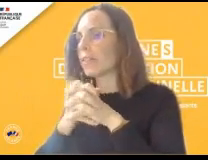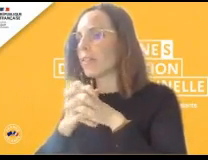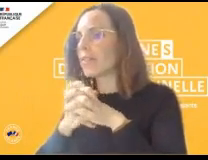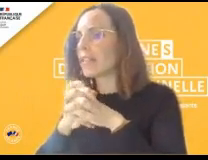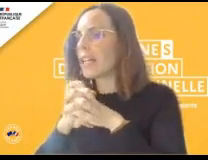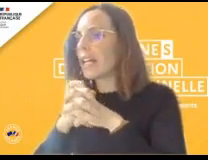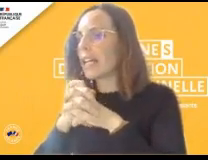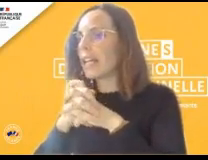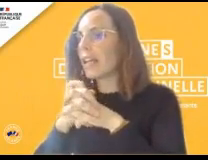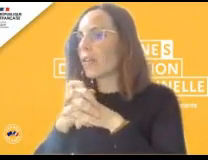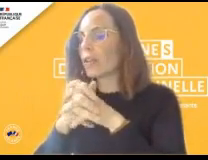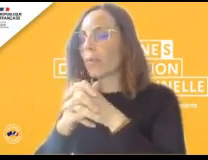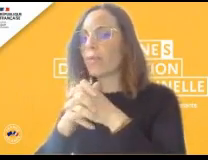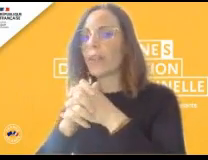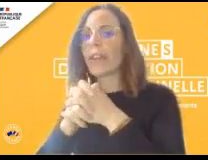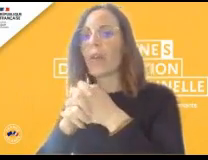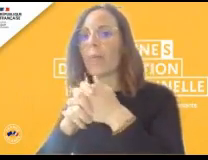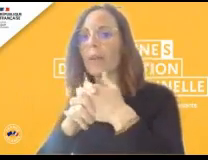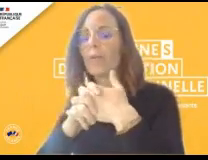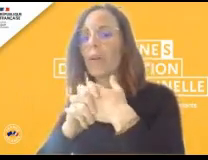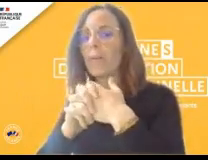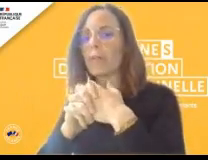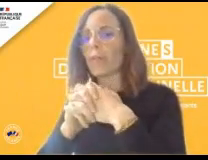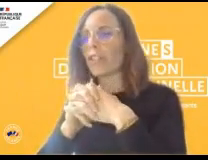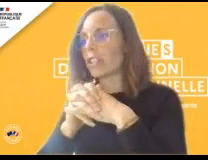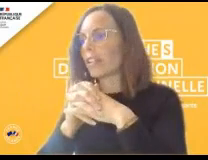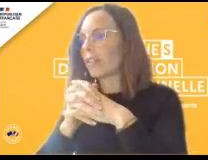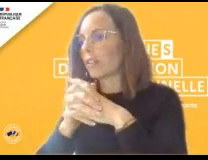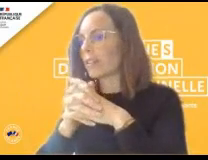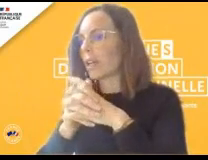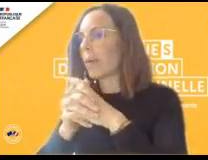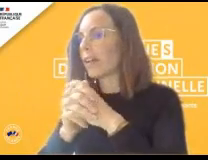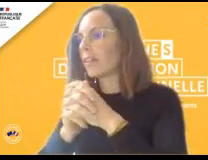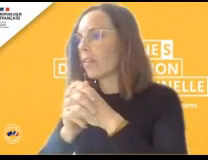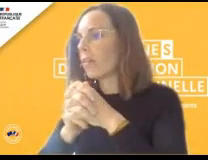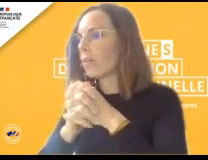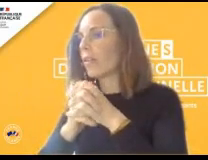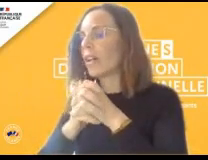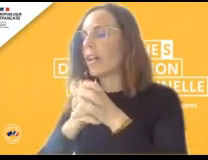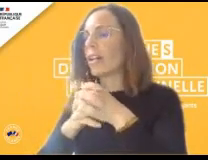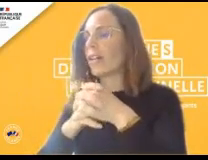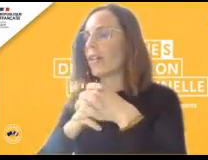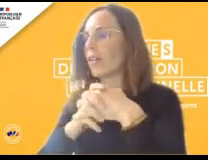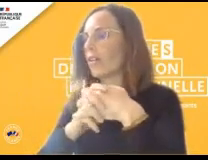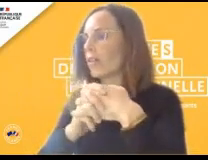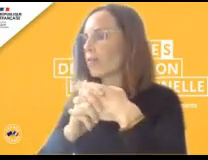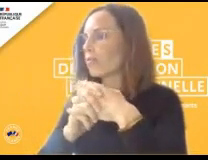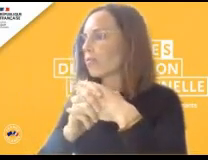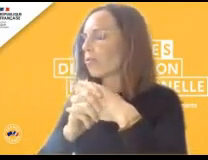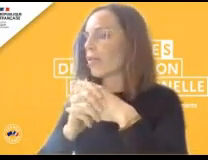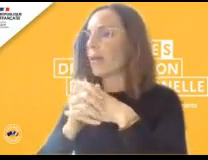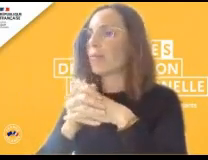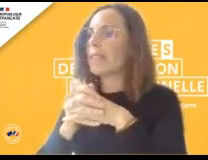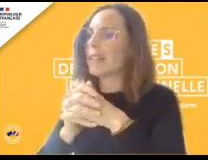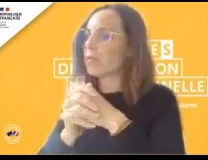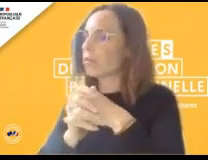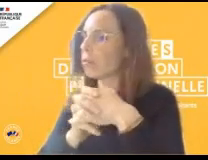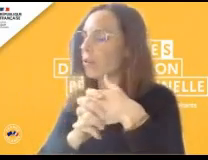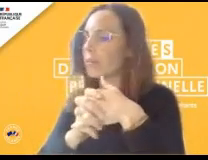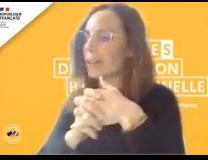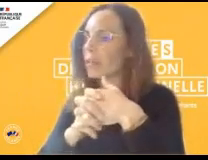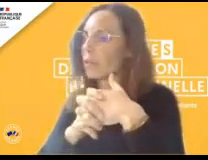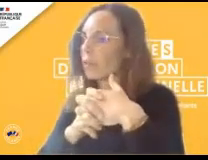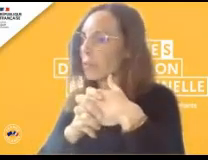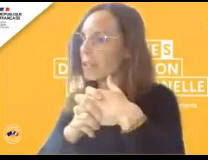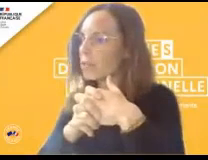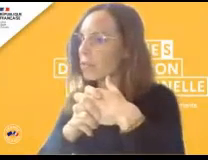bilan de compétences et qui ont besoin d'un accompagnement sur l'ingénierie financière, par exemple, sur la mobilisation de